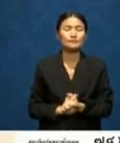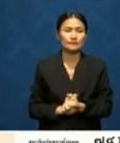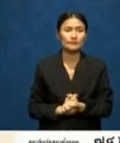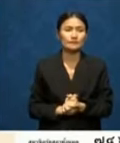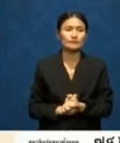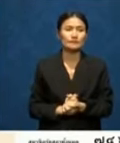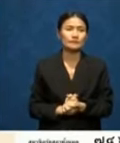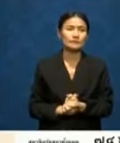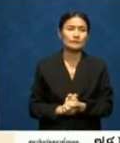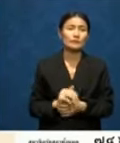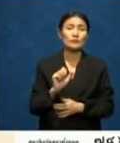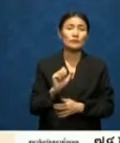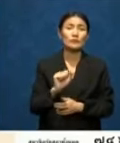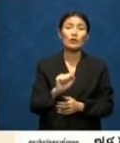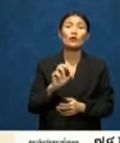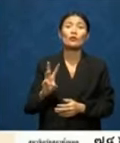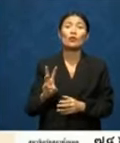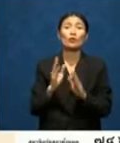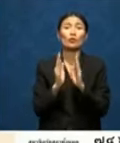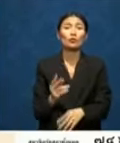็นของสวอดนะครับสองท่านนะครั ทานและ้าหะที